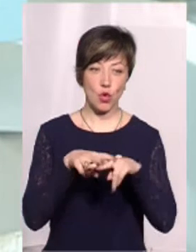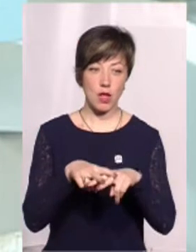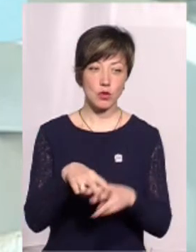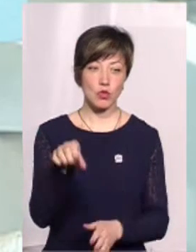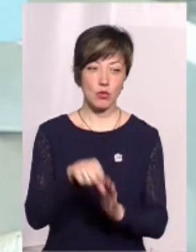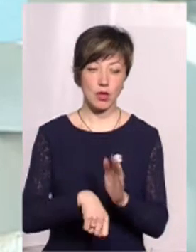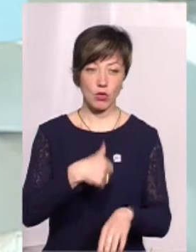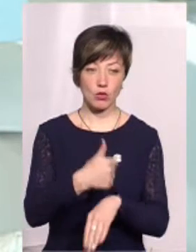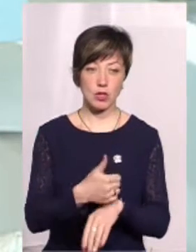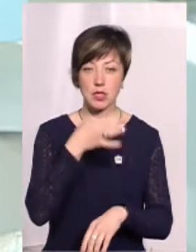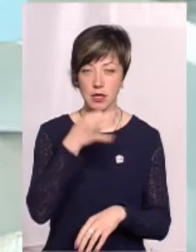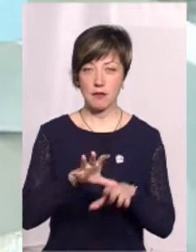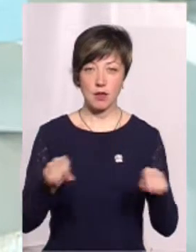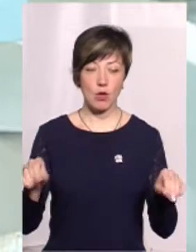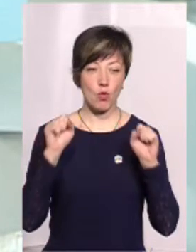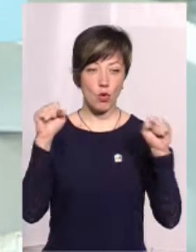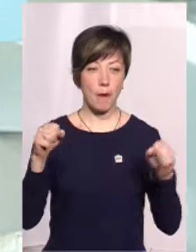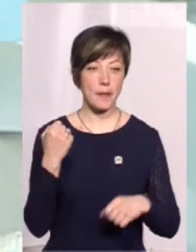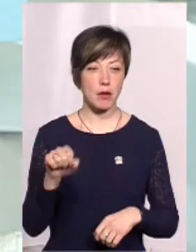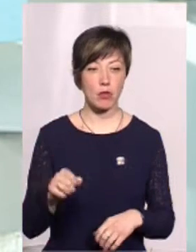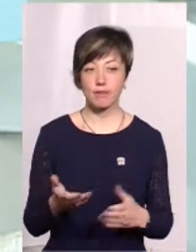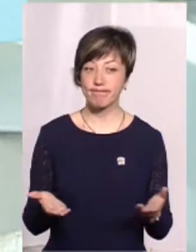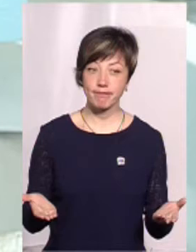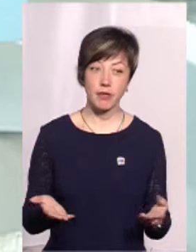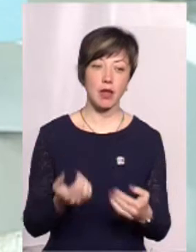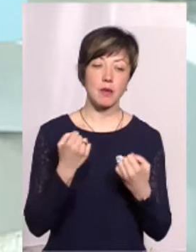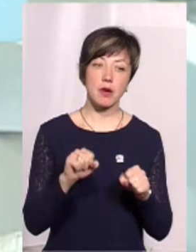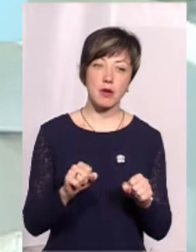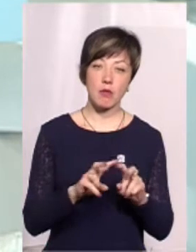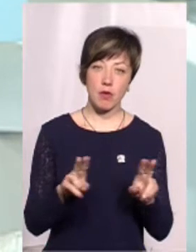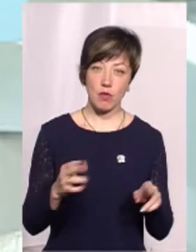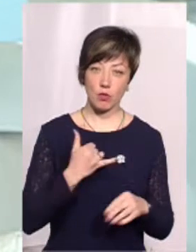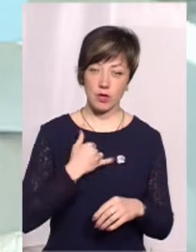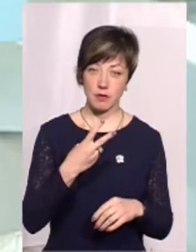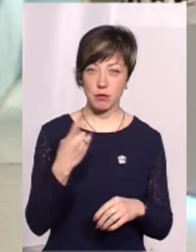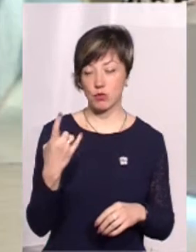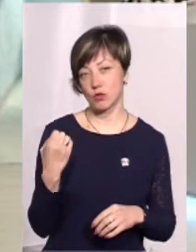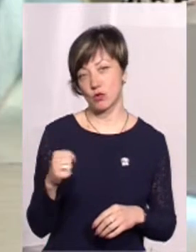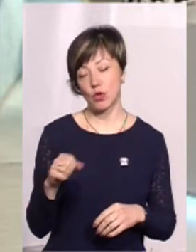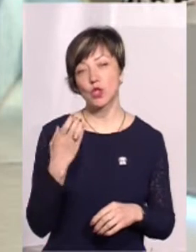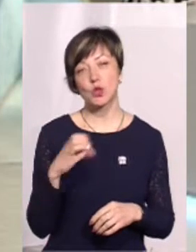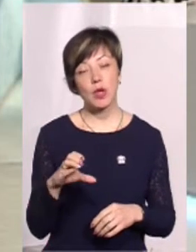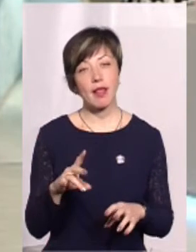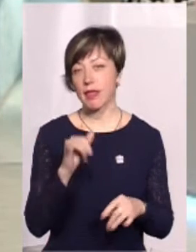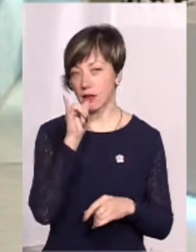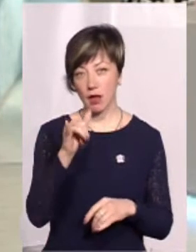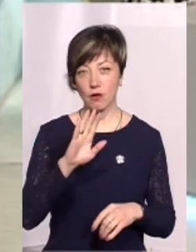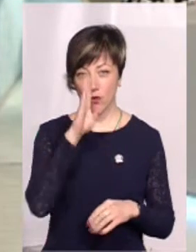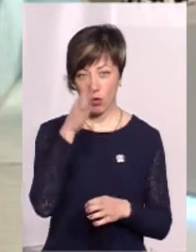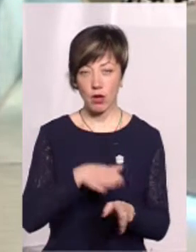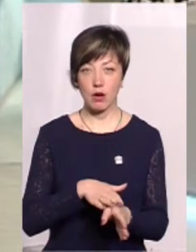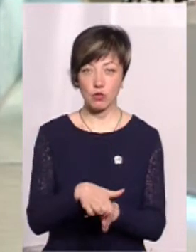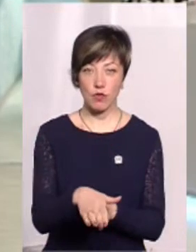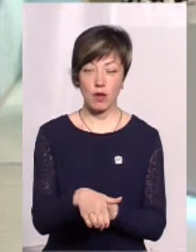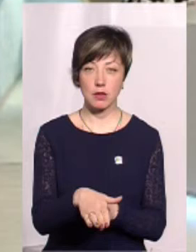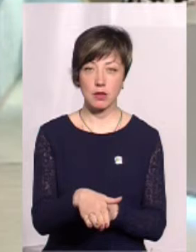їхнього очільника і сказати, що все, ура, перемога. Перемогти в розумінні 21 століття. Тобто не дати ворогу